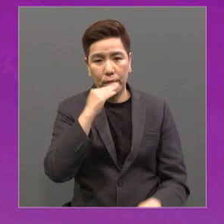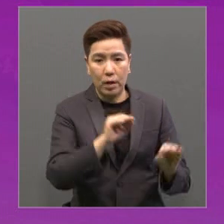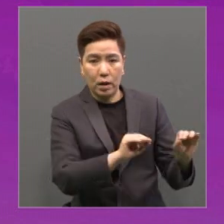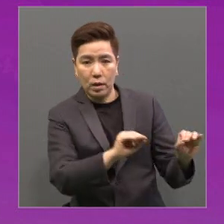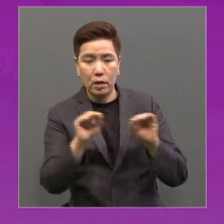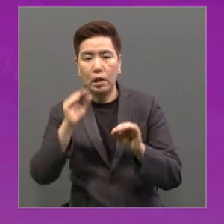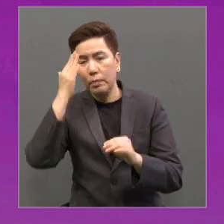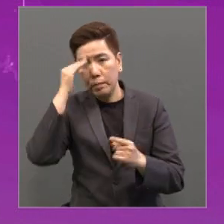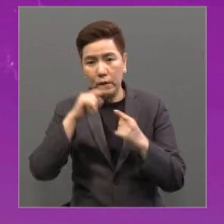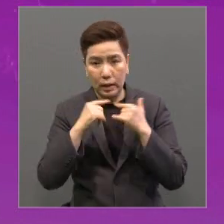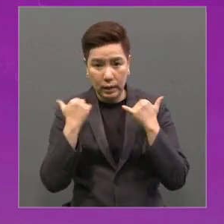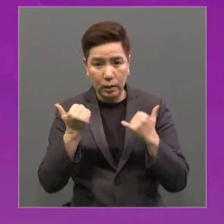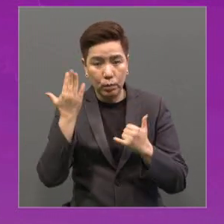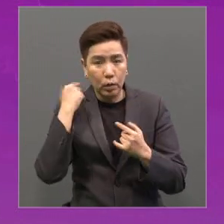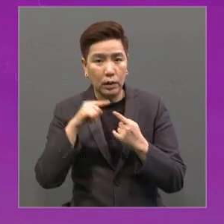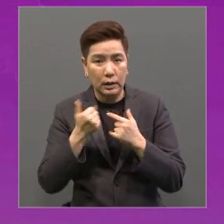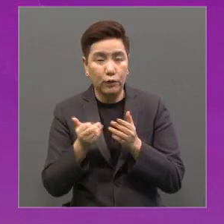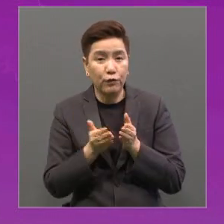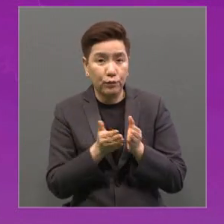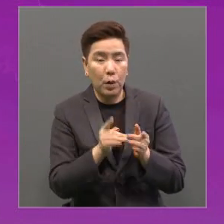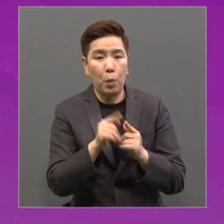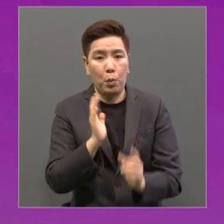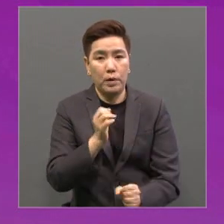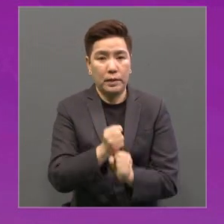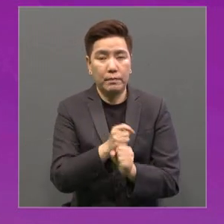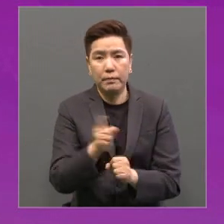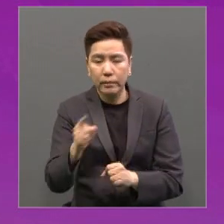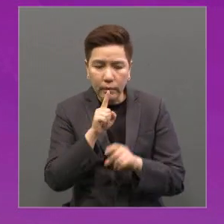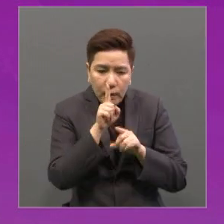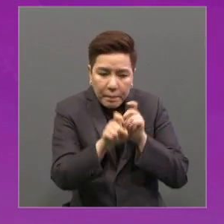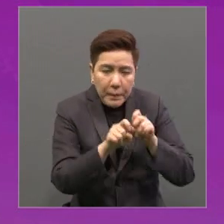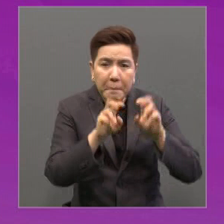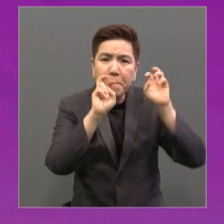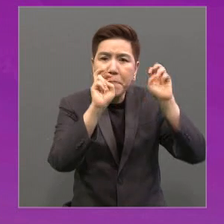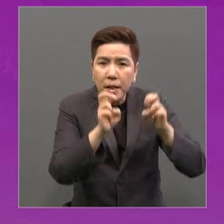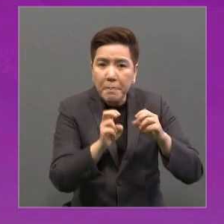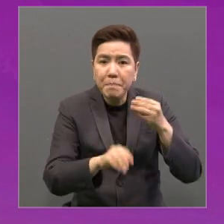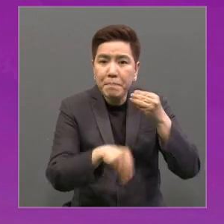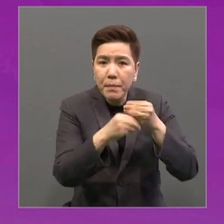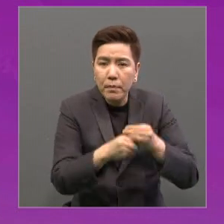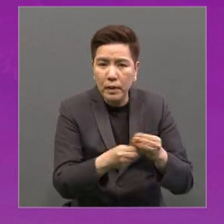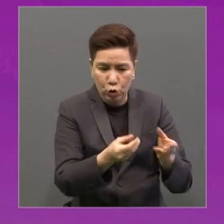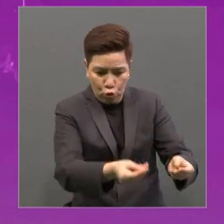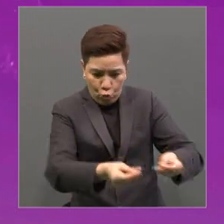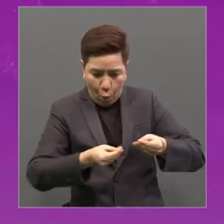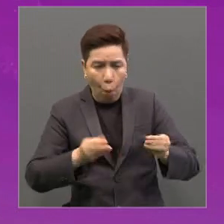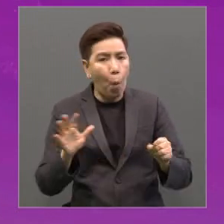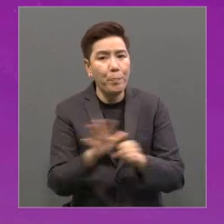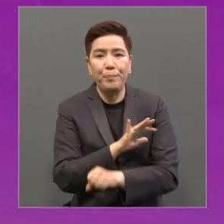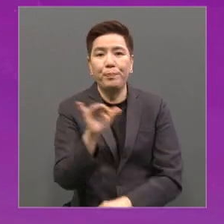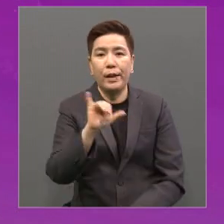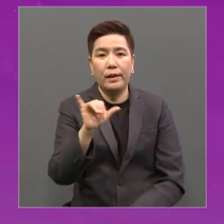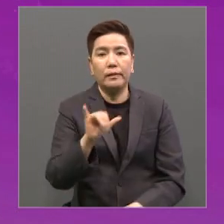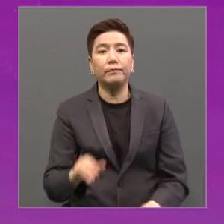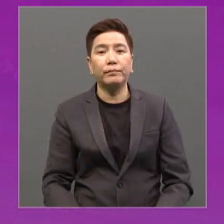ทางที่ได้ให้ทางฝั่งพนักงานสอบสวนไปสอบประเด็นเพิ่มเนี่ยประเด็นเพิ่มได้ไปสอบยังส่งกลับมาไม่ครบ